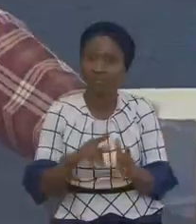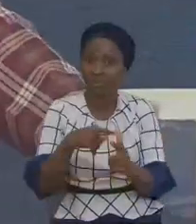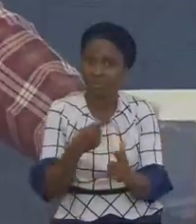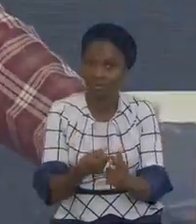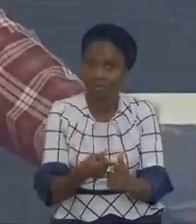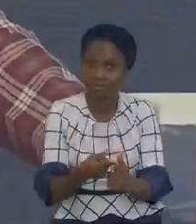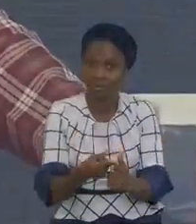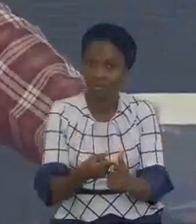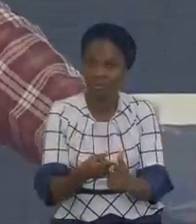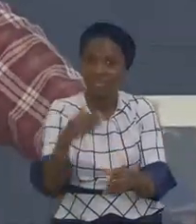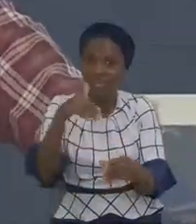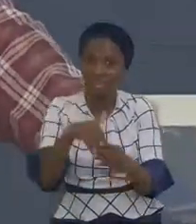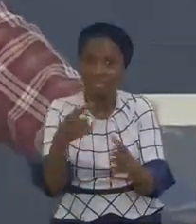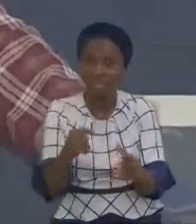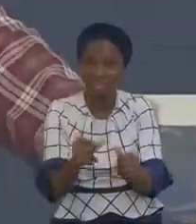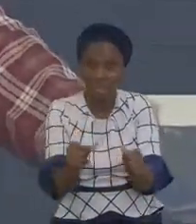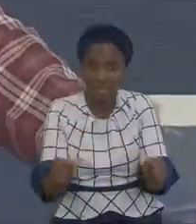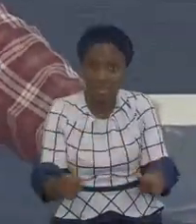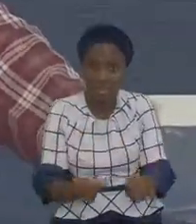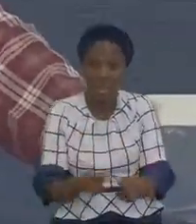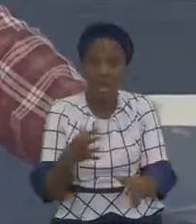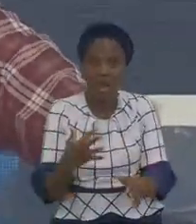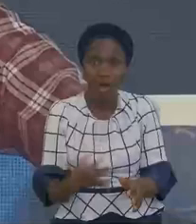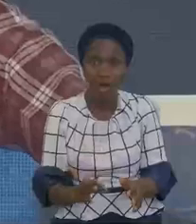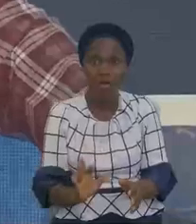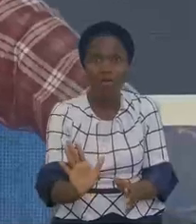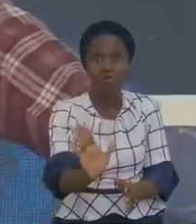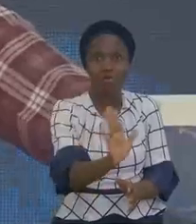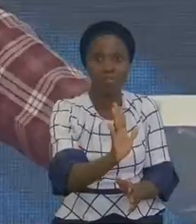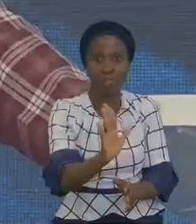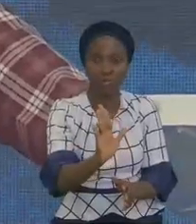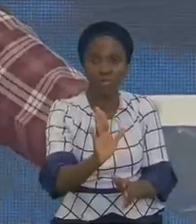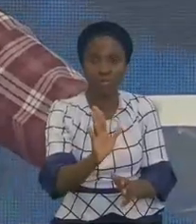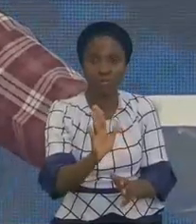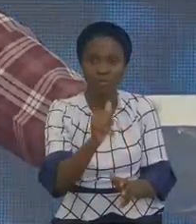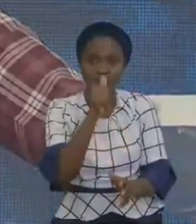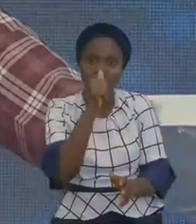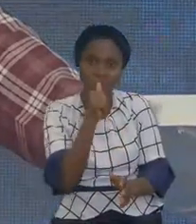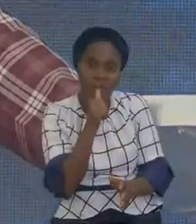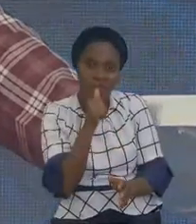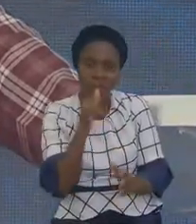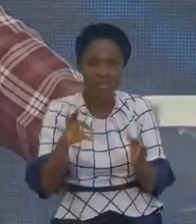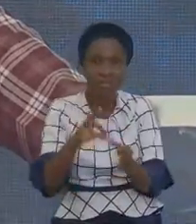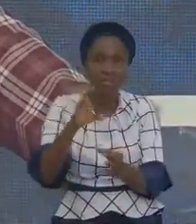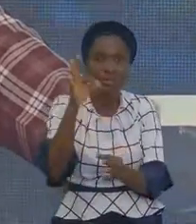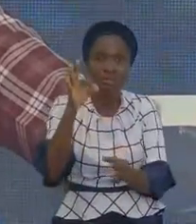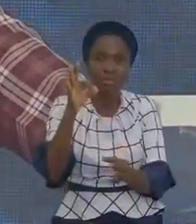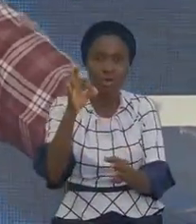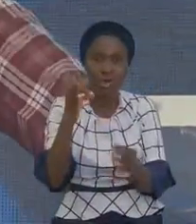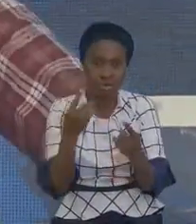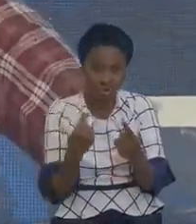Et dans le domaine de tes efforts privés spirituels,